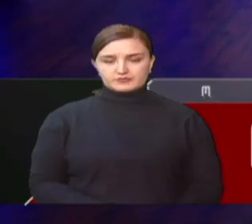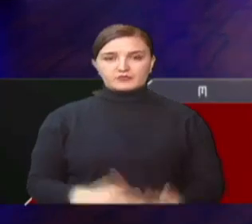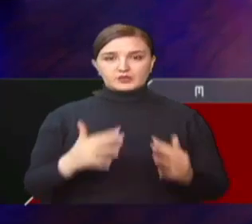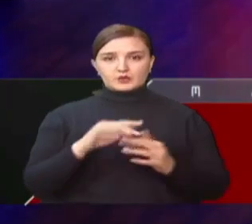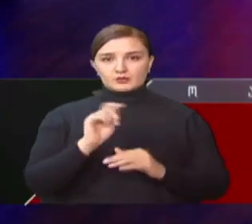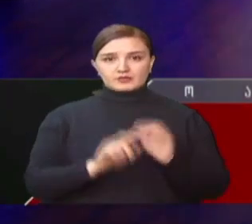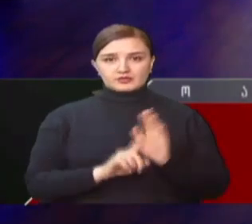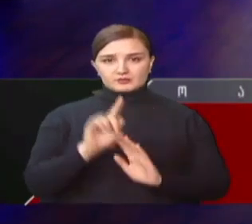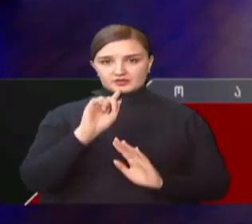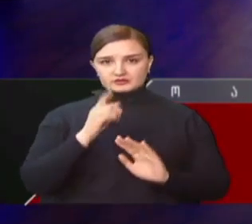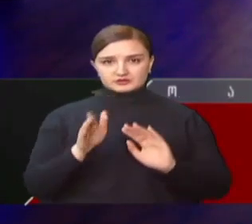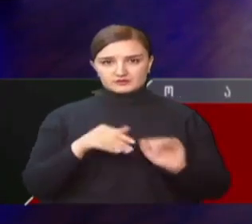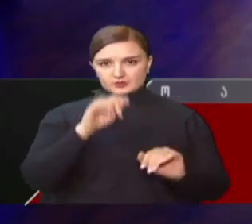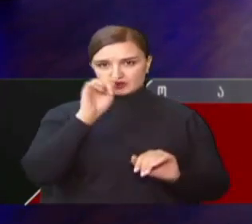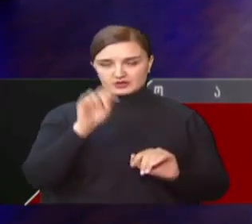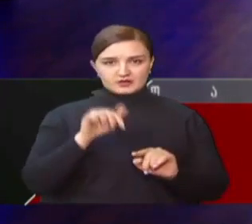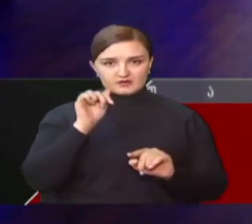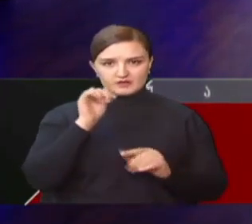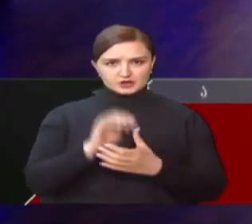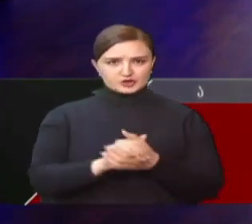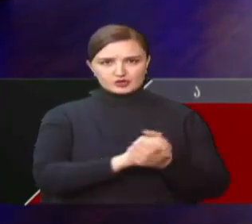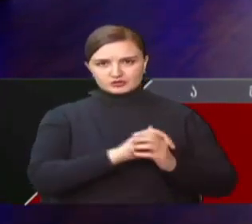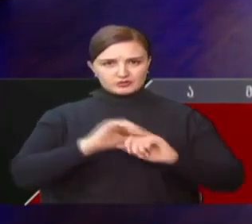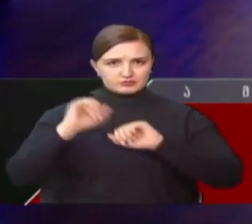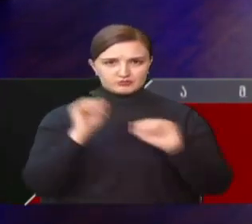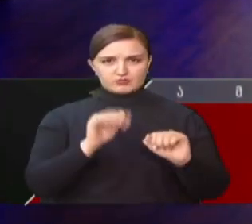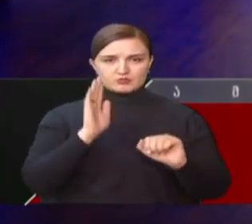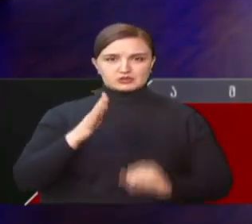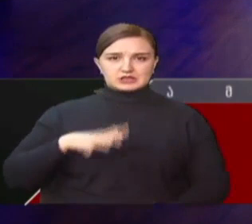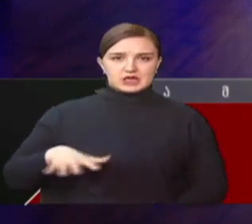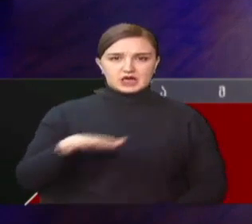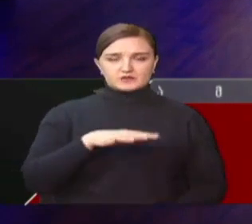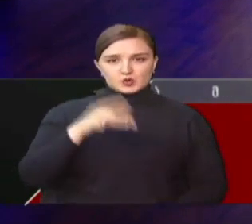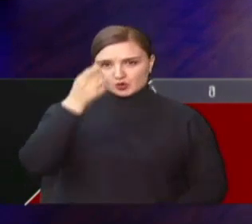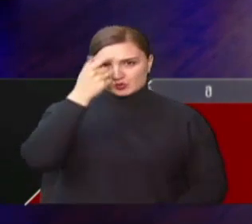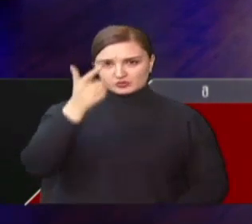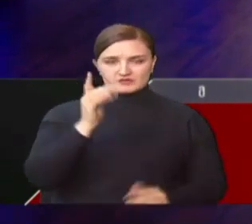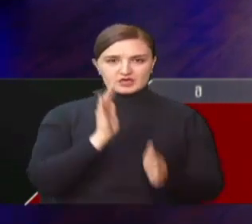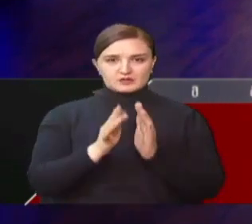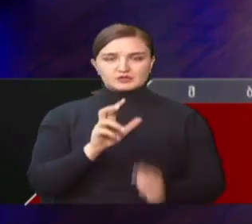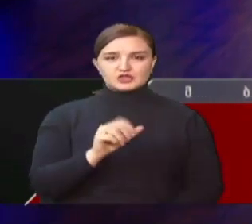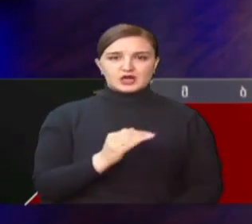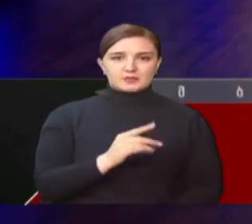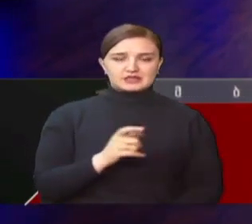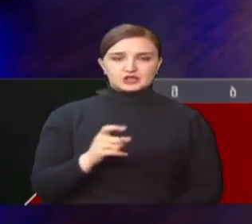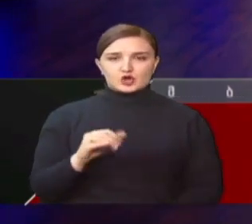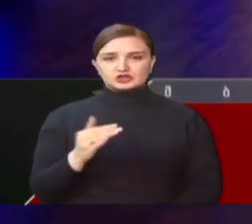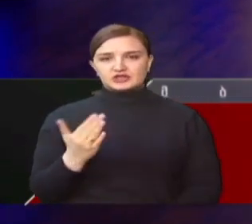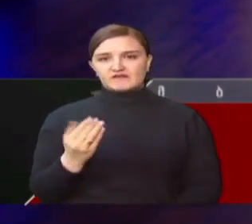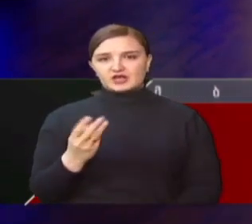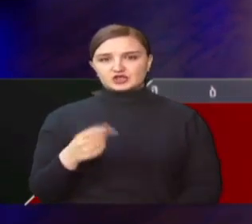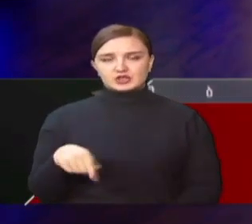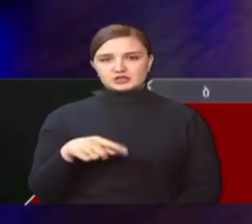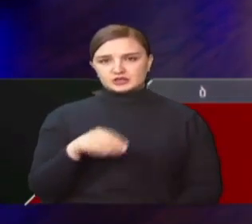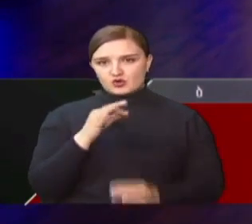Omis დაწყებიდან ერთი წლის თავზე უკრაინას ხვალ სოლიდარობას გამოუცხადებენ საქართველოდან რუსთაველის გამზირზე ჯაფარიძე ხოშტარია ვაშაძის მიერ